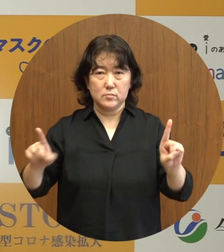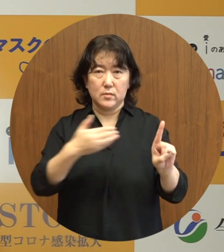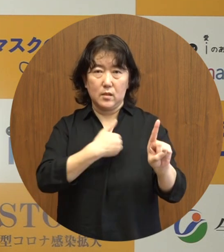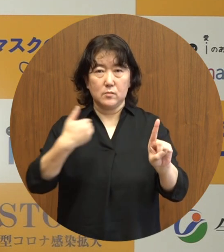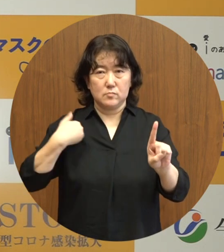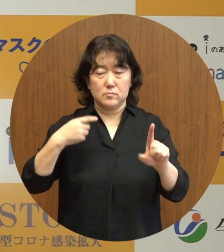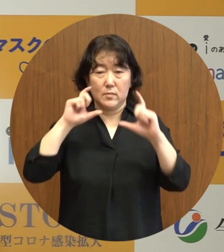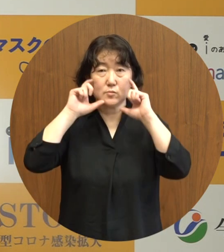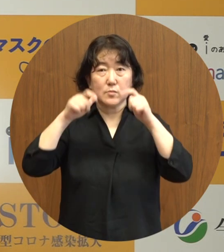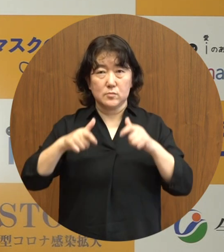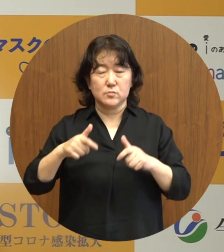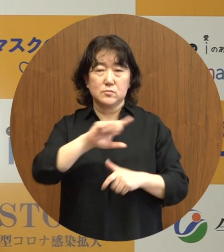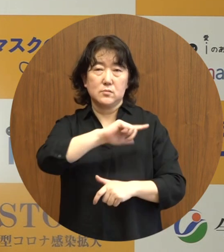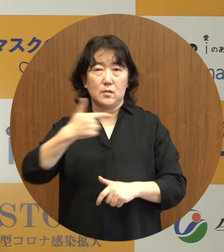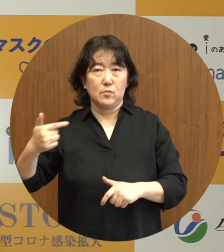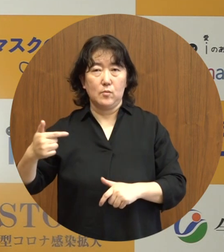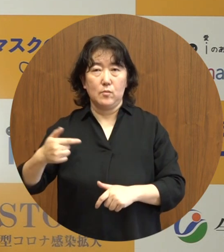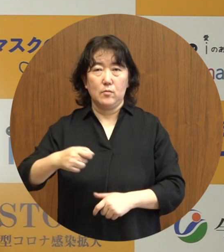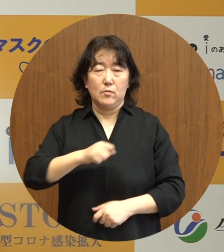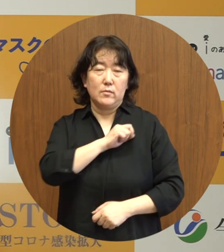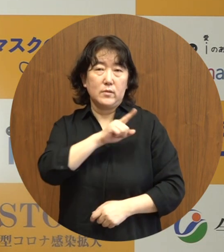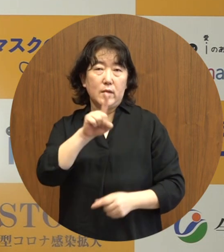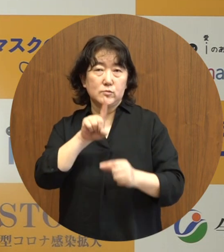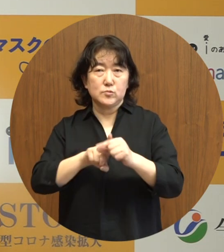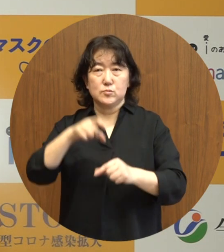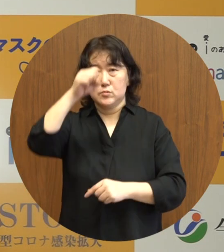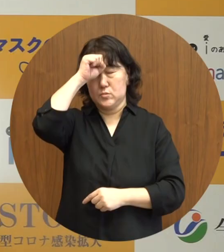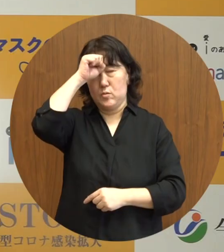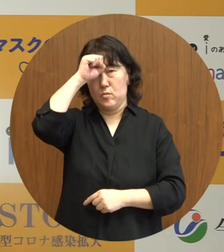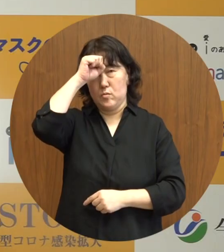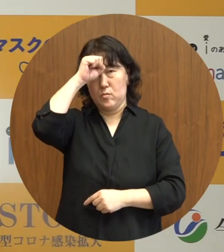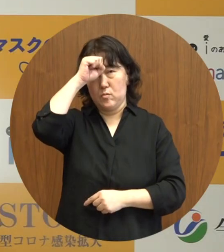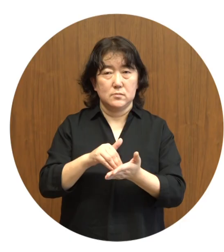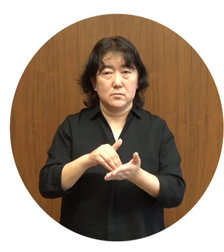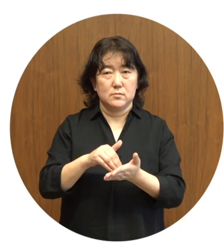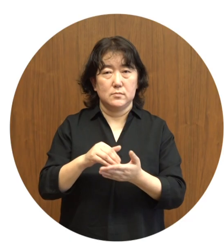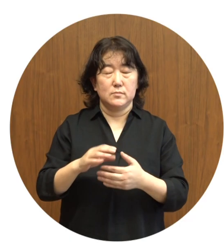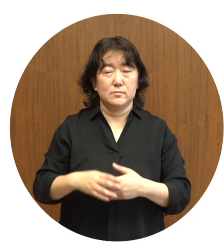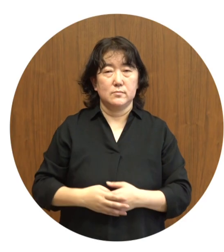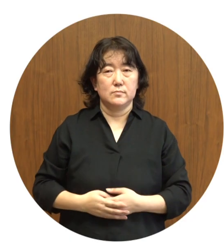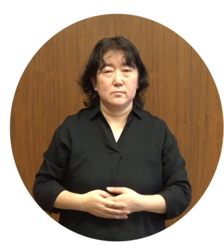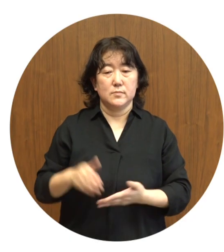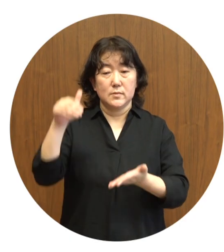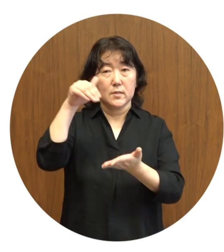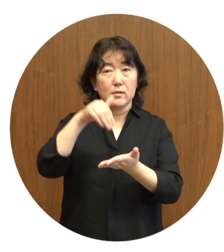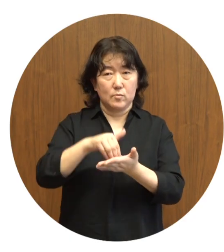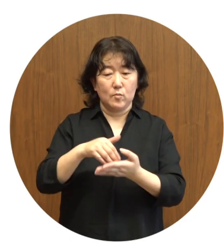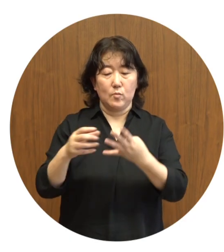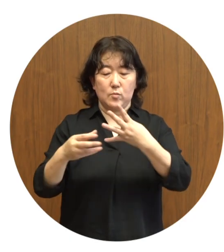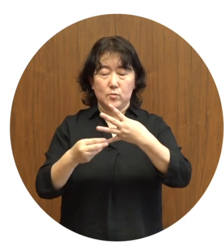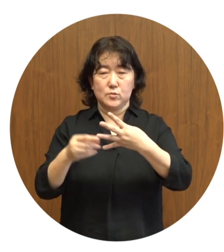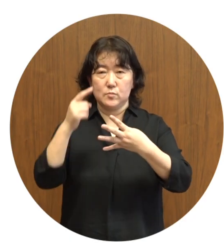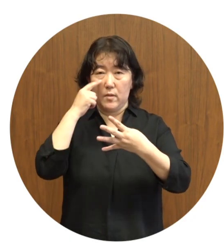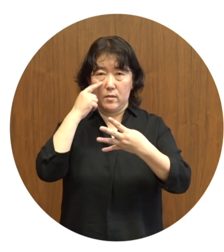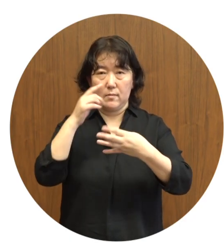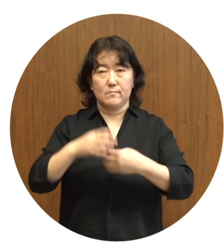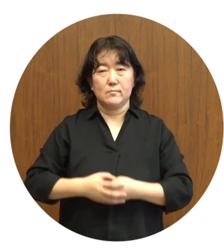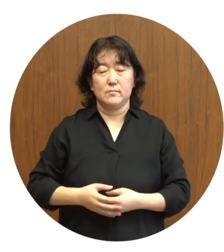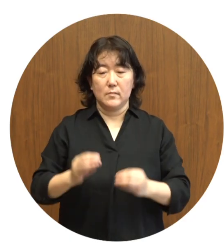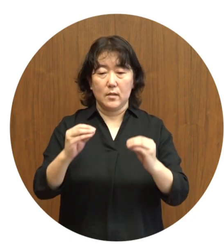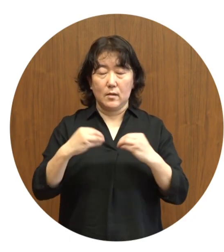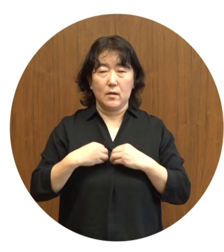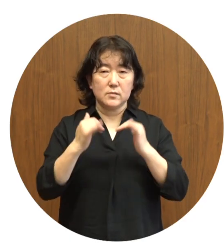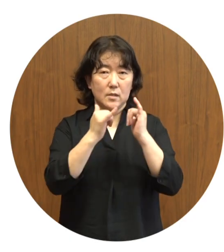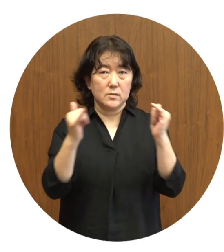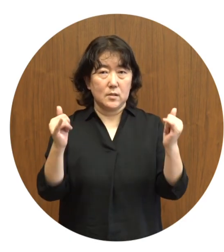クを外すなど熱中症に十分な注意をお願いします。最後4つ目ですが、感染